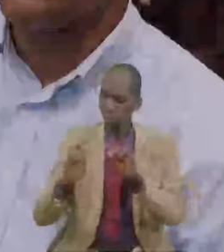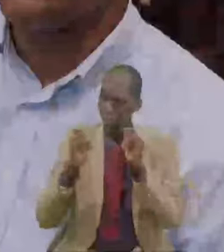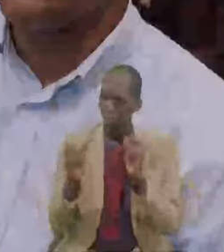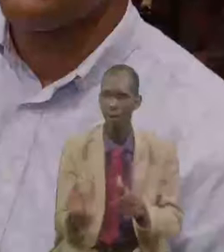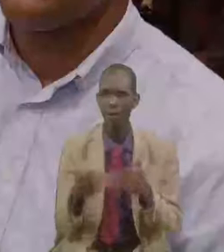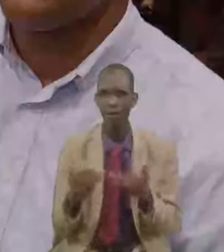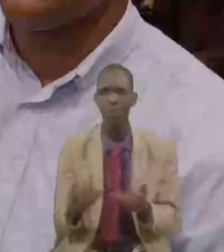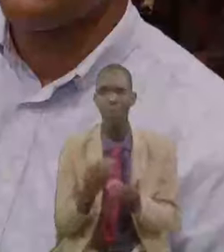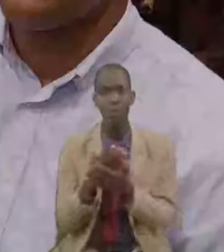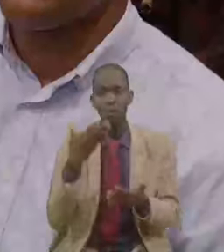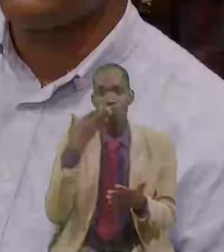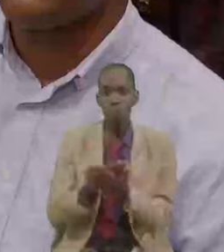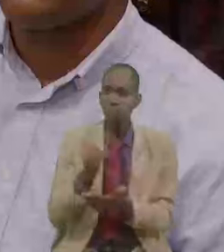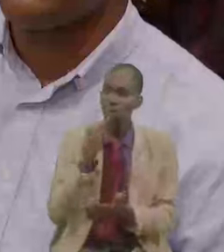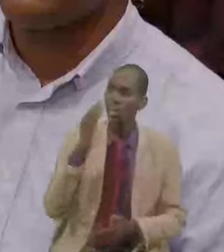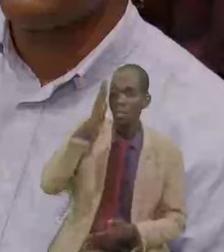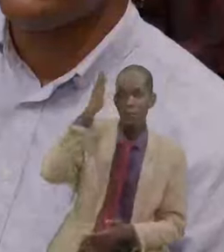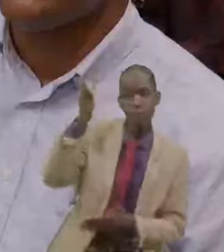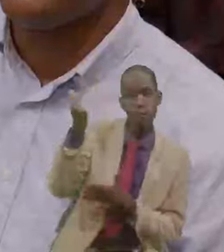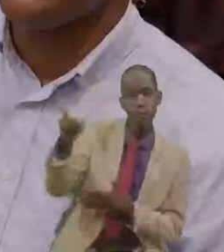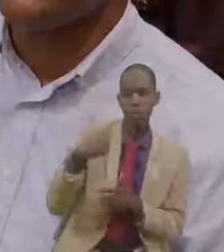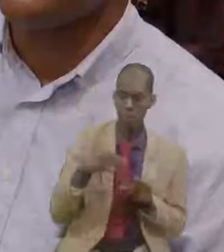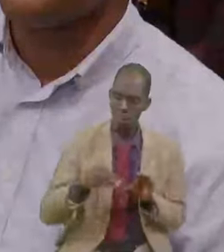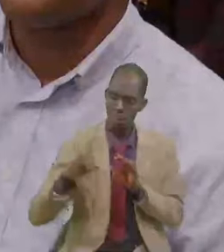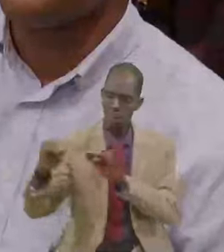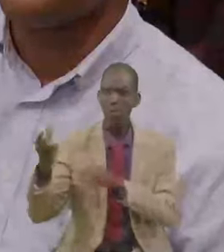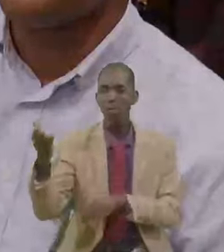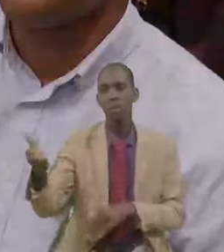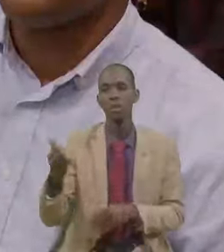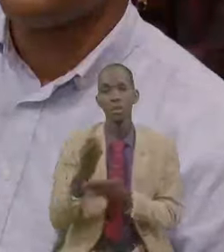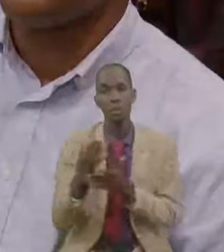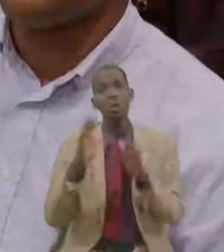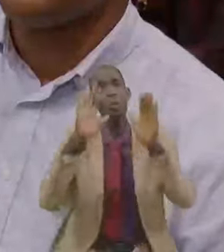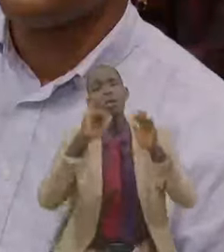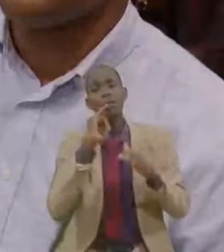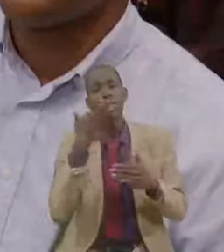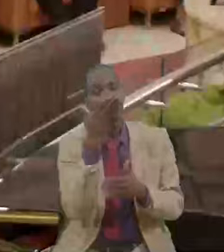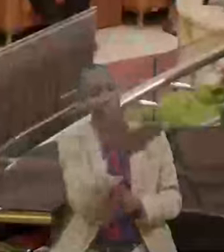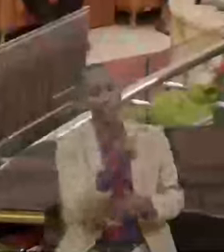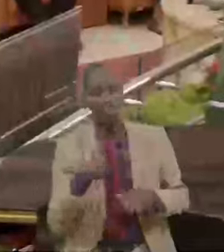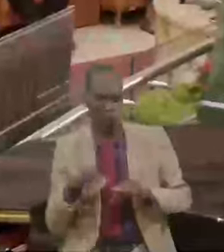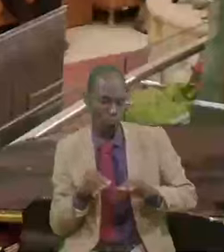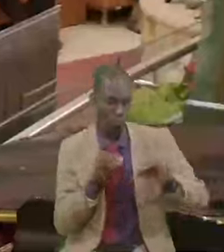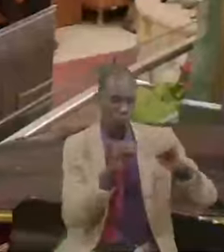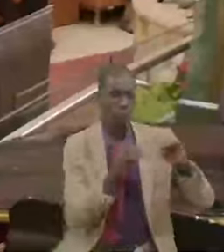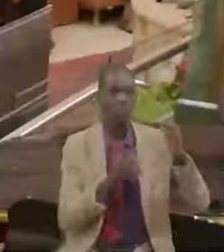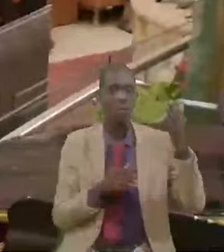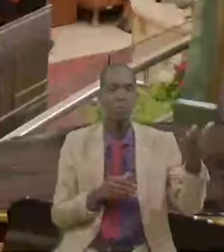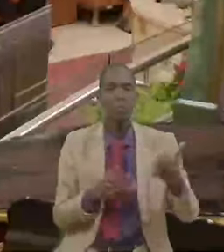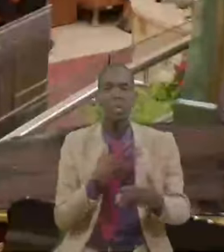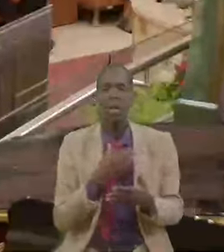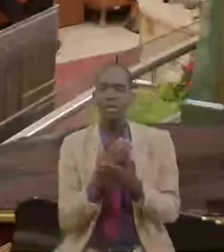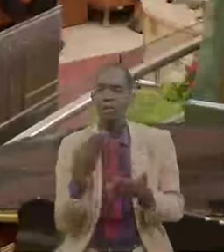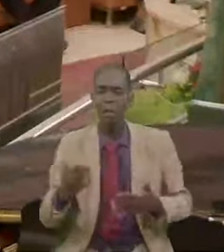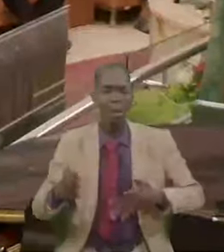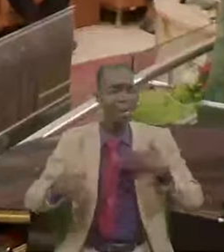Quelque chose de bon est devant nous, nous allons monter. Quelque chose de merveilleux est devant nous, nous allons monter. Quelque